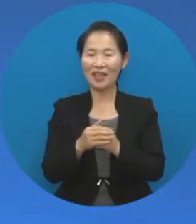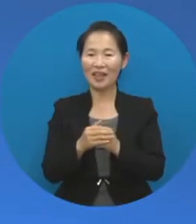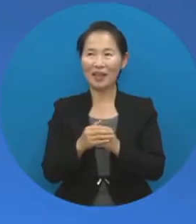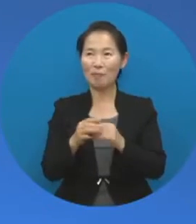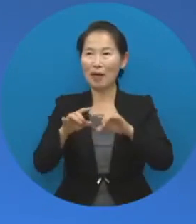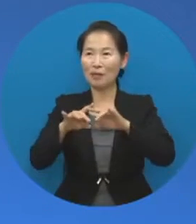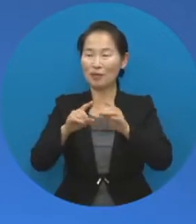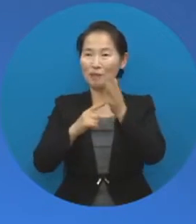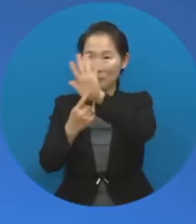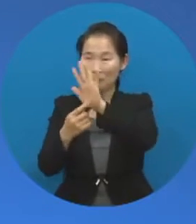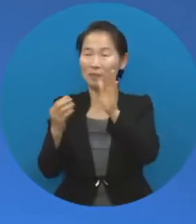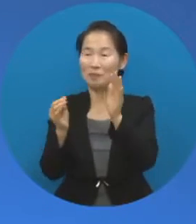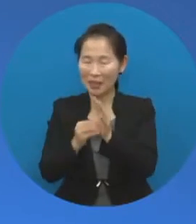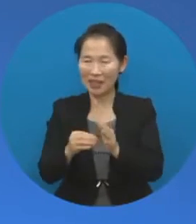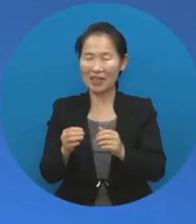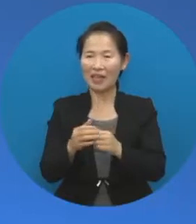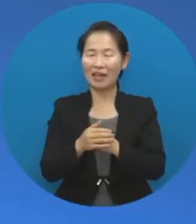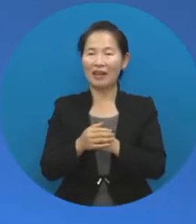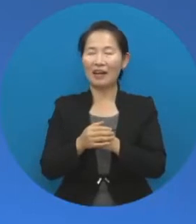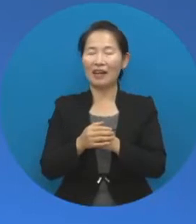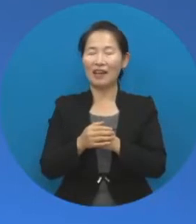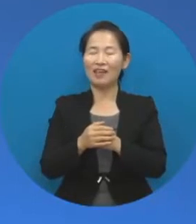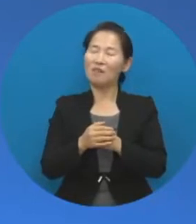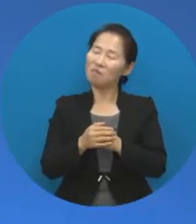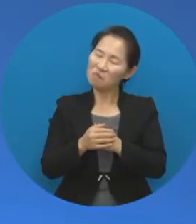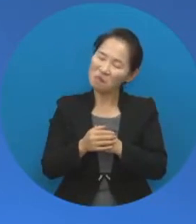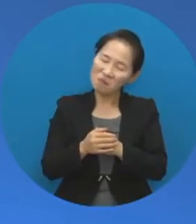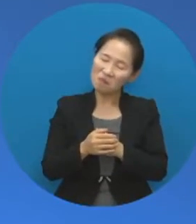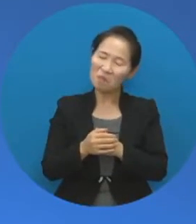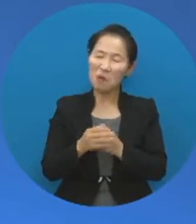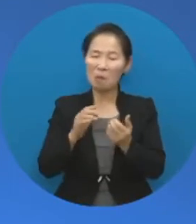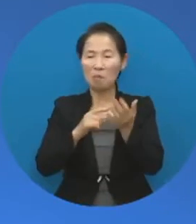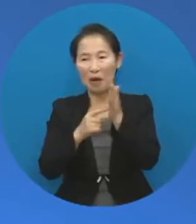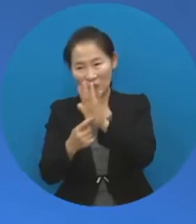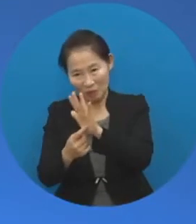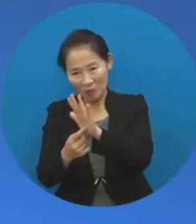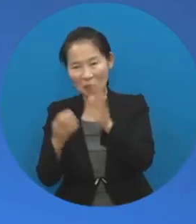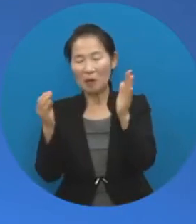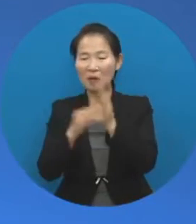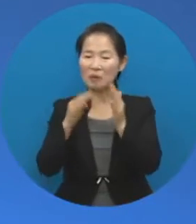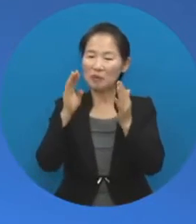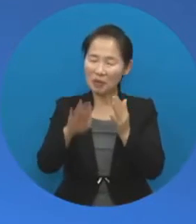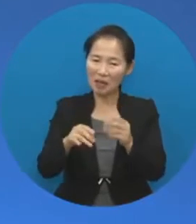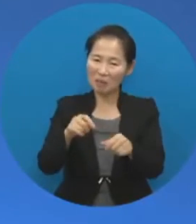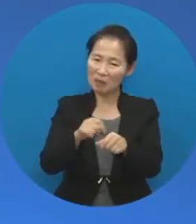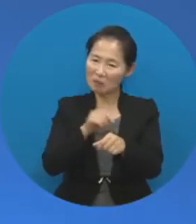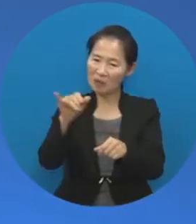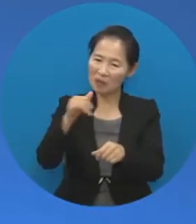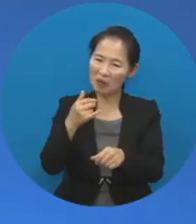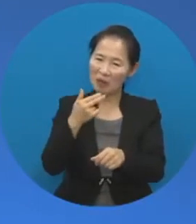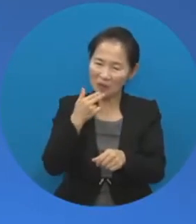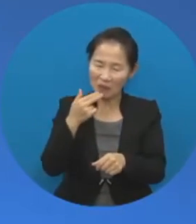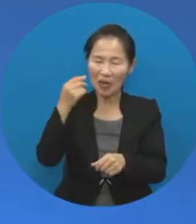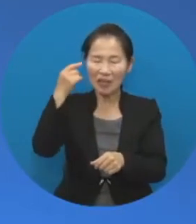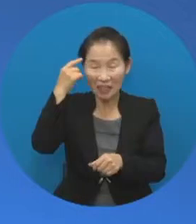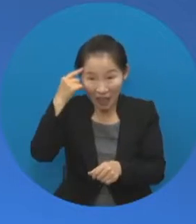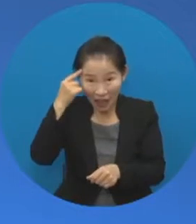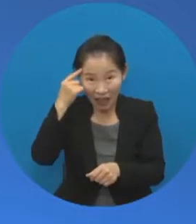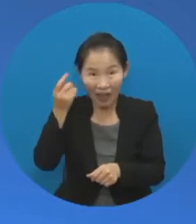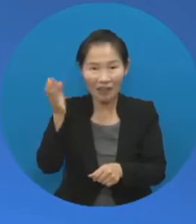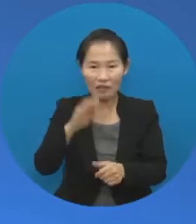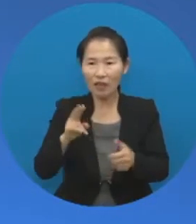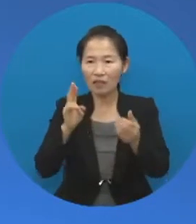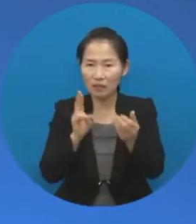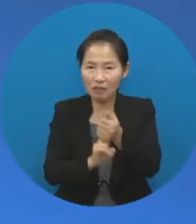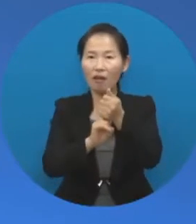그 방송을 나가고 나서 그렇게 뭐 그렇게 이상한 일이 일어날 거라고 생각하진 않았는데 그 기적이 일어났어요. 저희